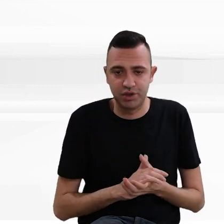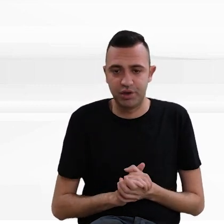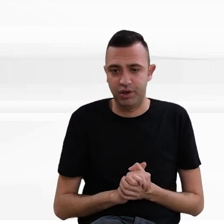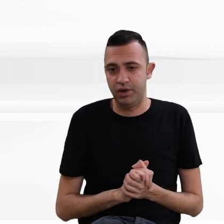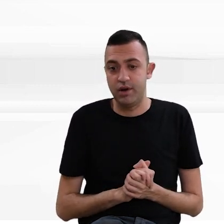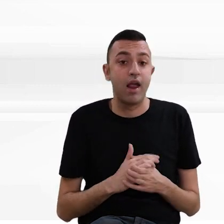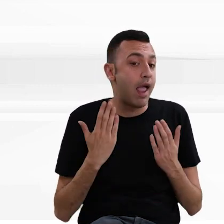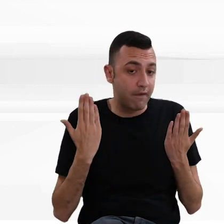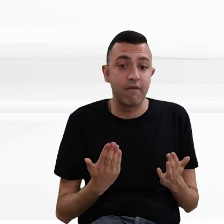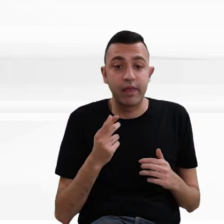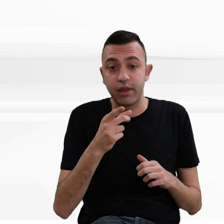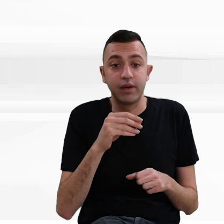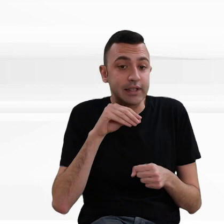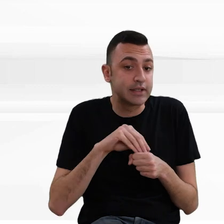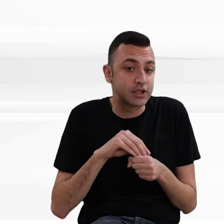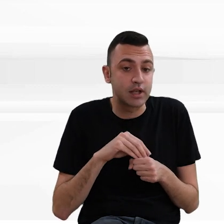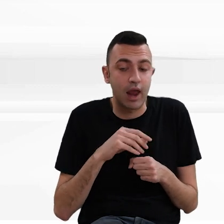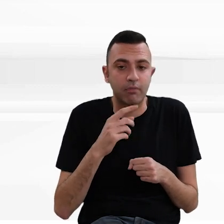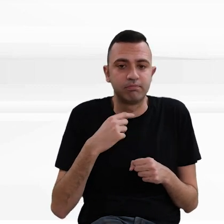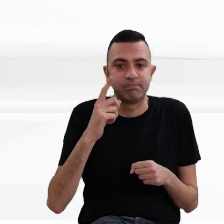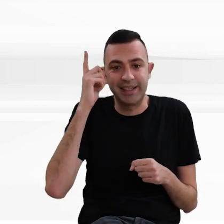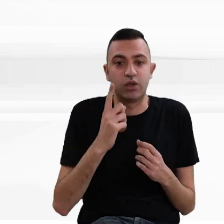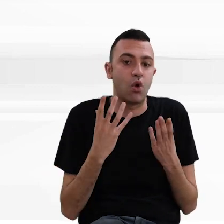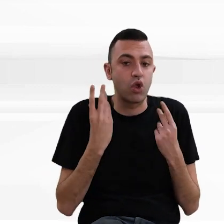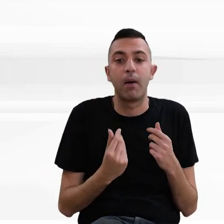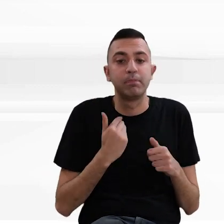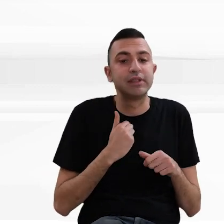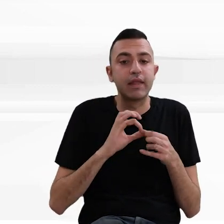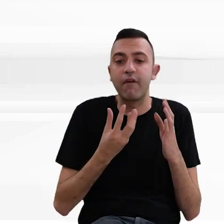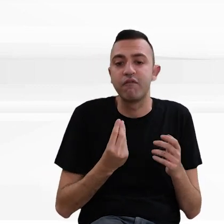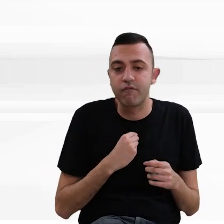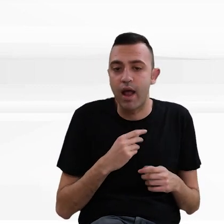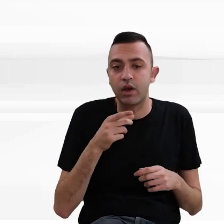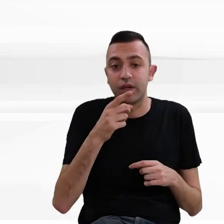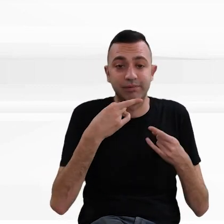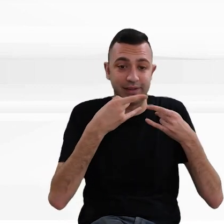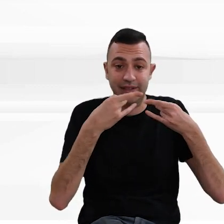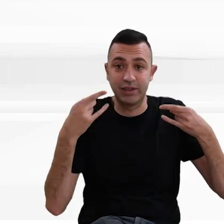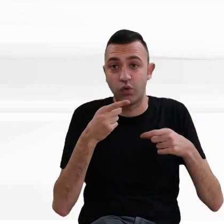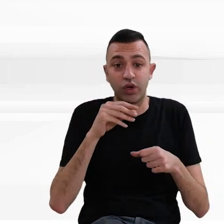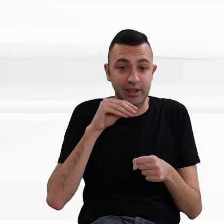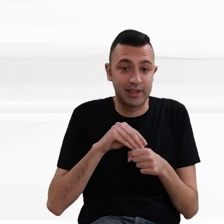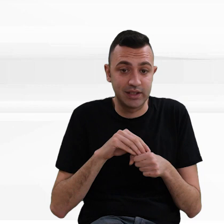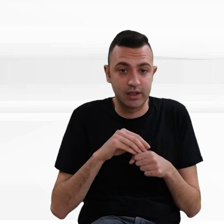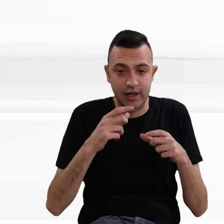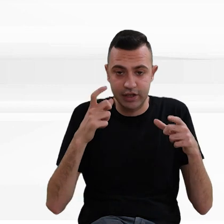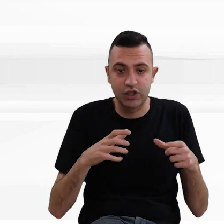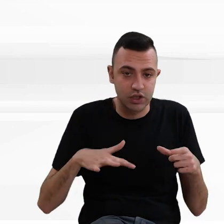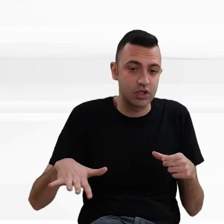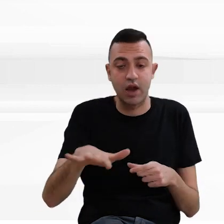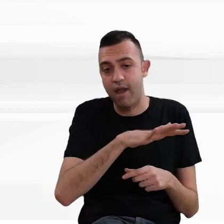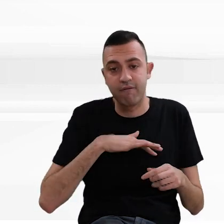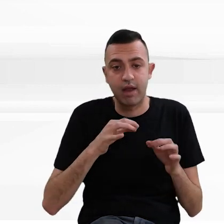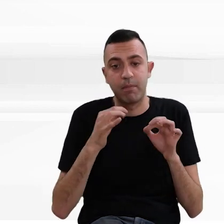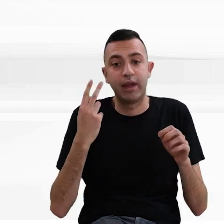mi Evet sevgili öğrenciler Öncelikle bir seni vermişti buradaki dikdörtgen imizin çevresinin